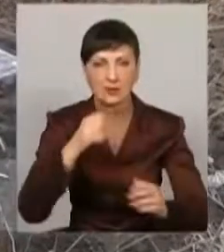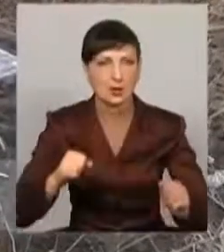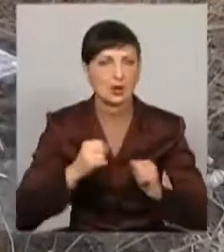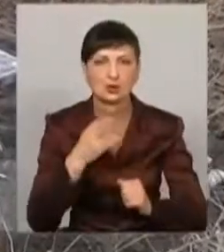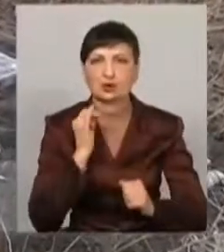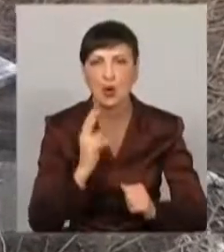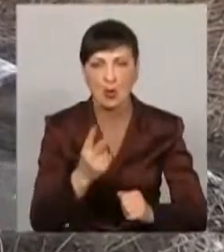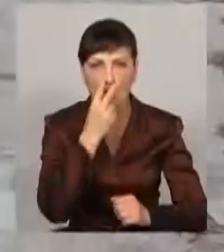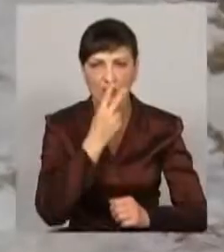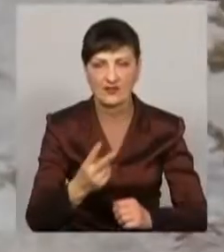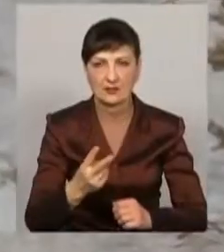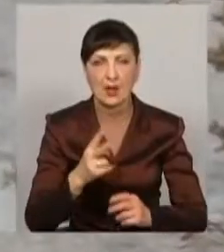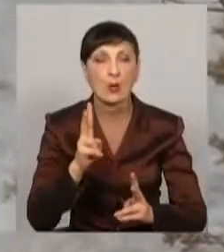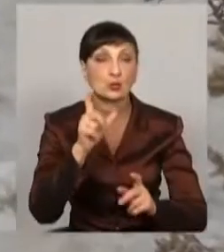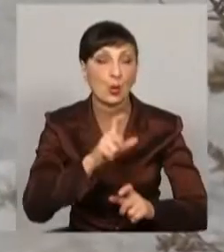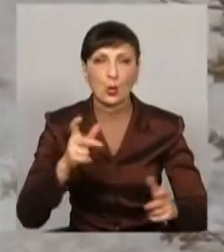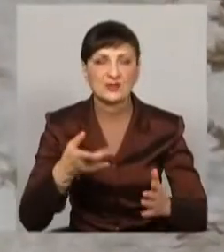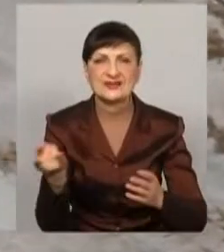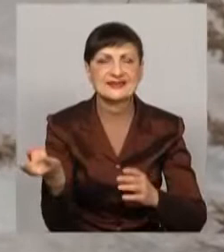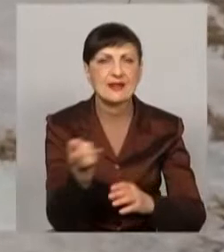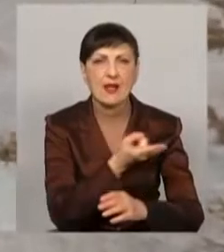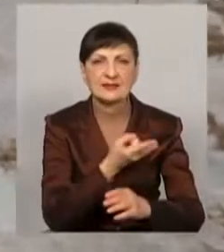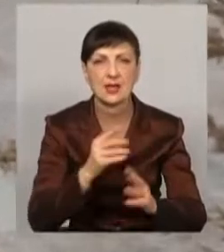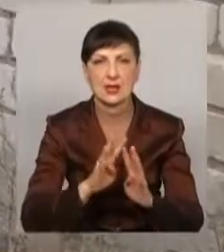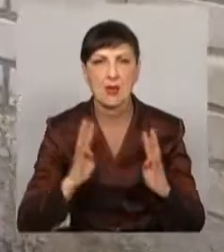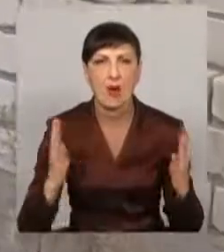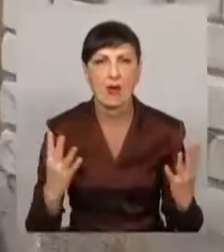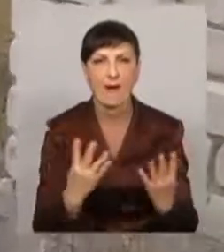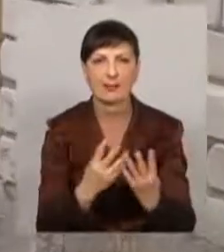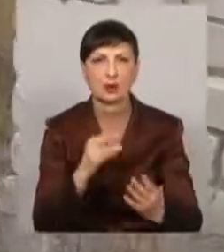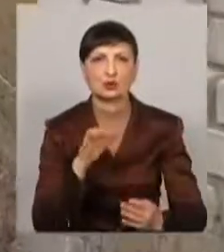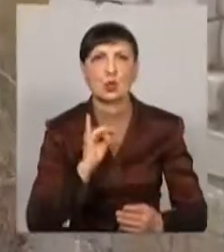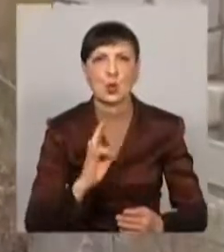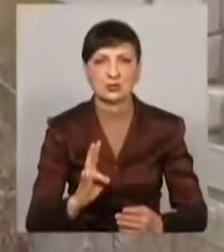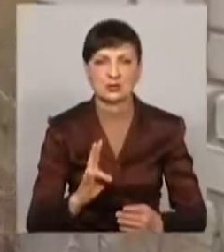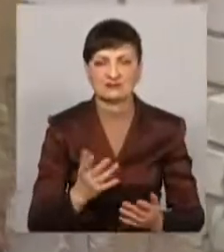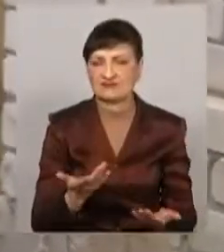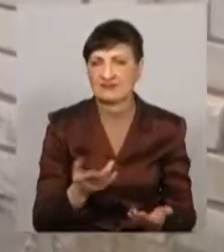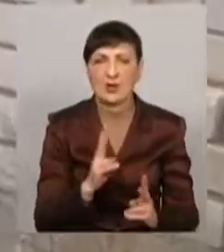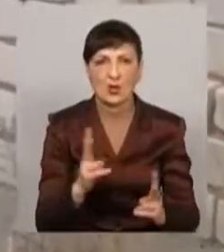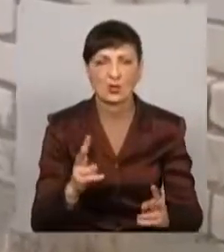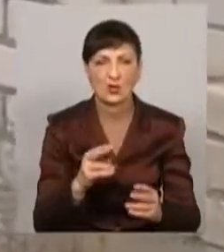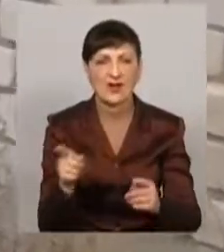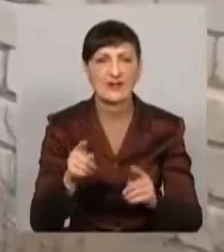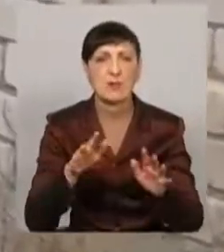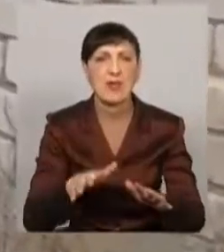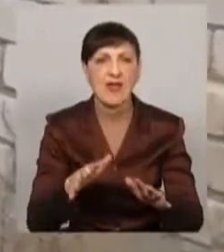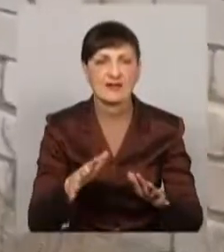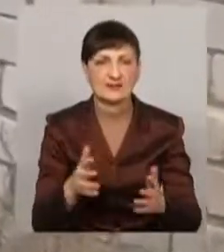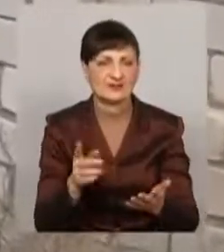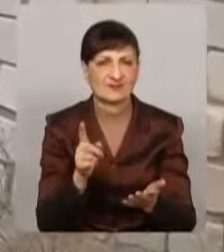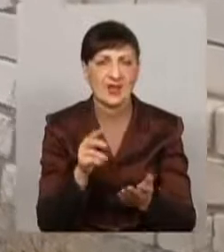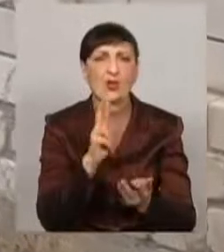шокирован увиденным. Неизвестные срезали чугунную оградку. Кощунство, конечно, да, вот это святые места, где лежат